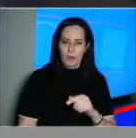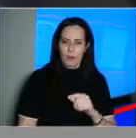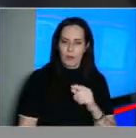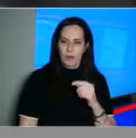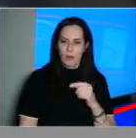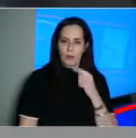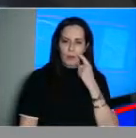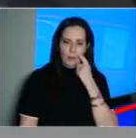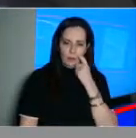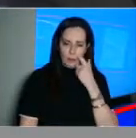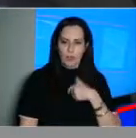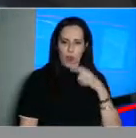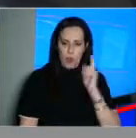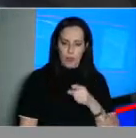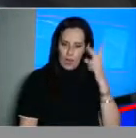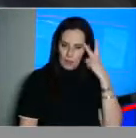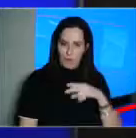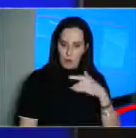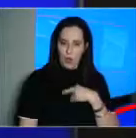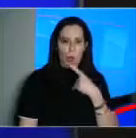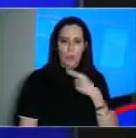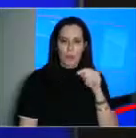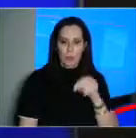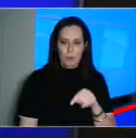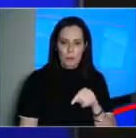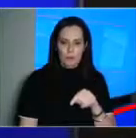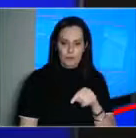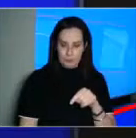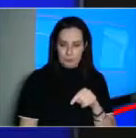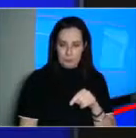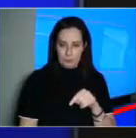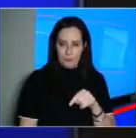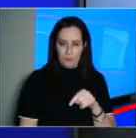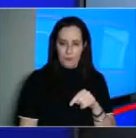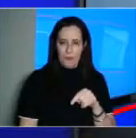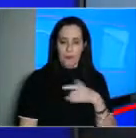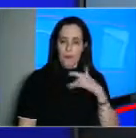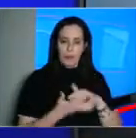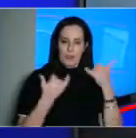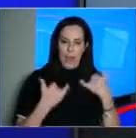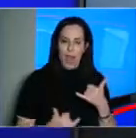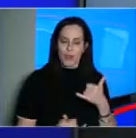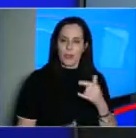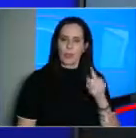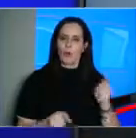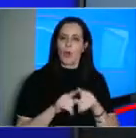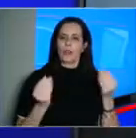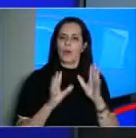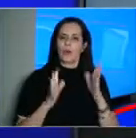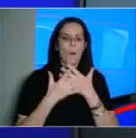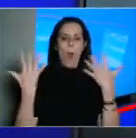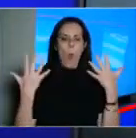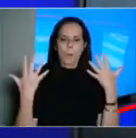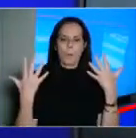רגע. אנחנו חייבים להבין, אנחנו מדברים פה בוואקום הזה שאנחנו יושבים בו עכשיו, כאילו הדברים הם נורא